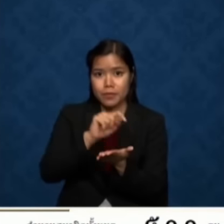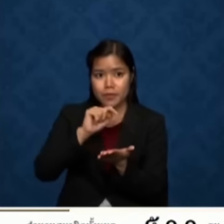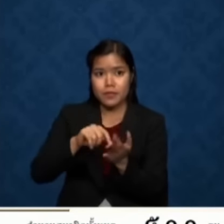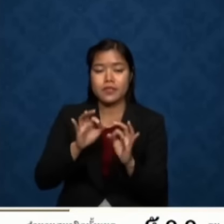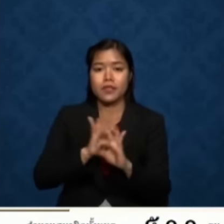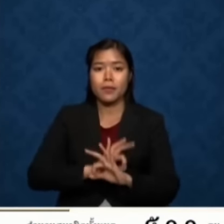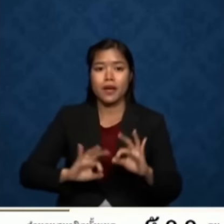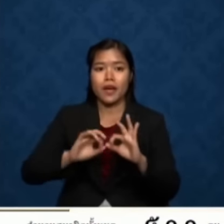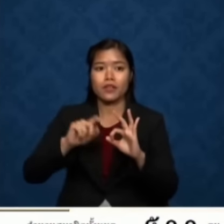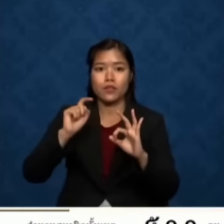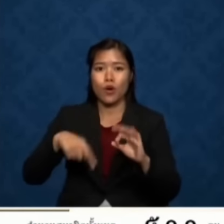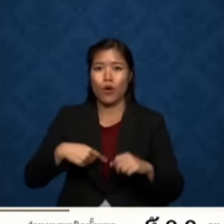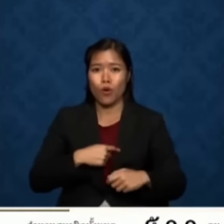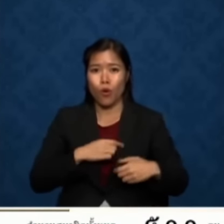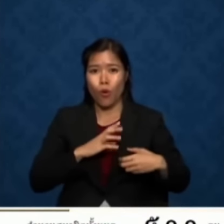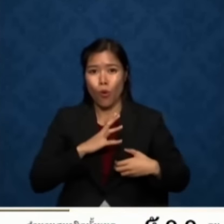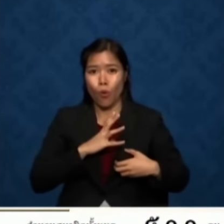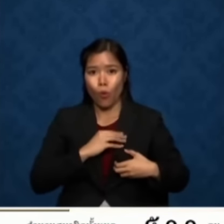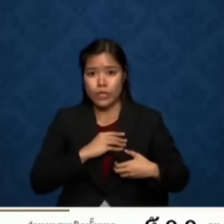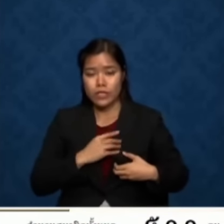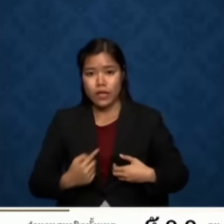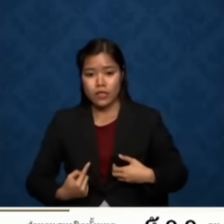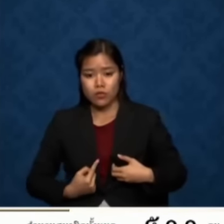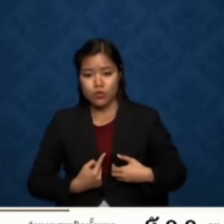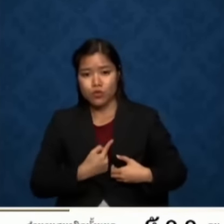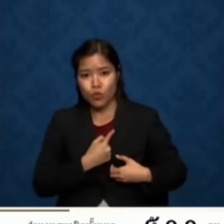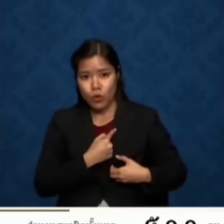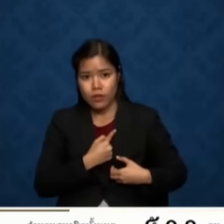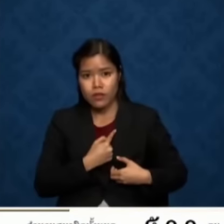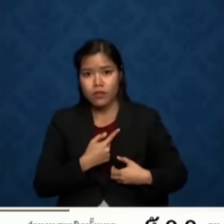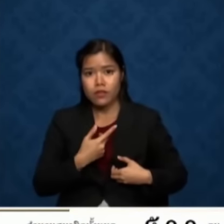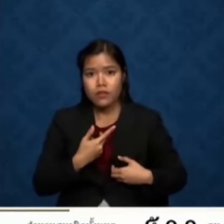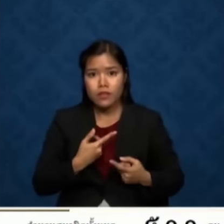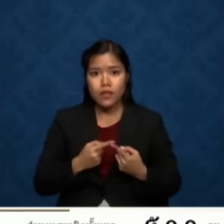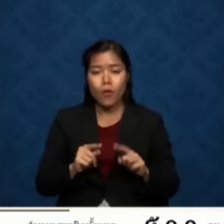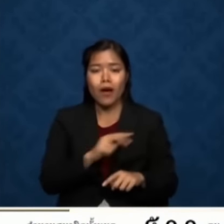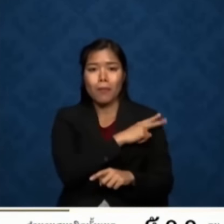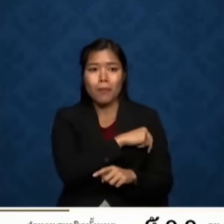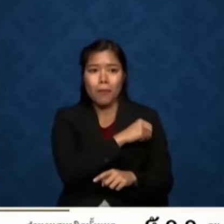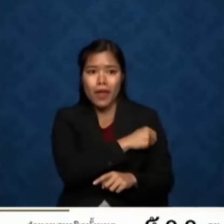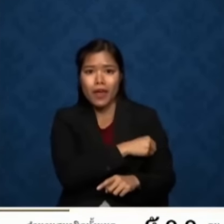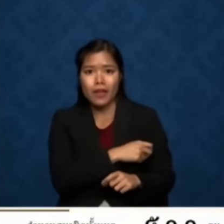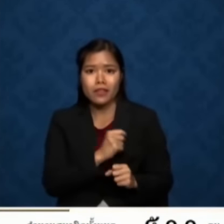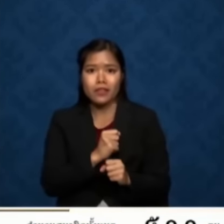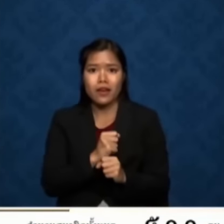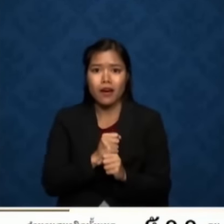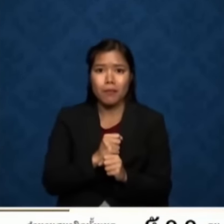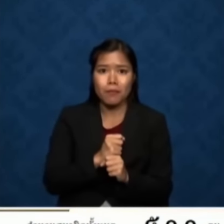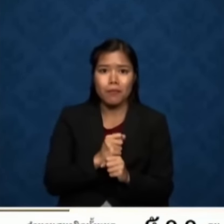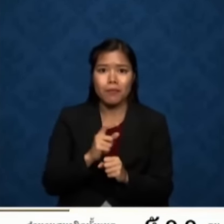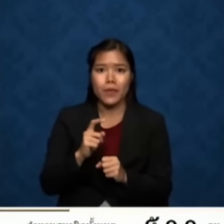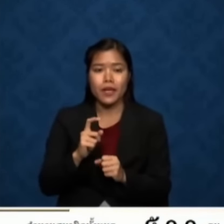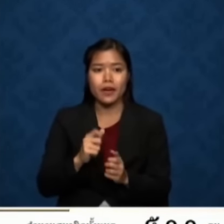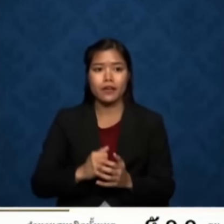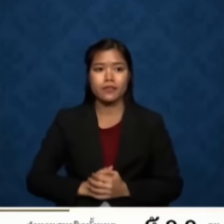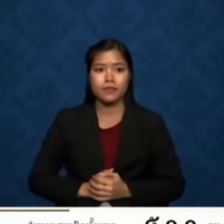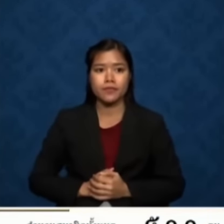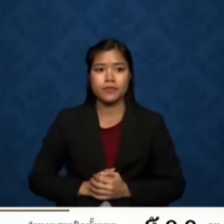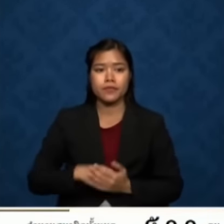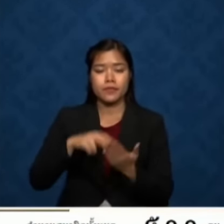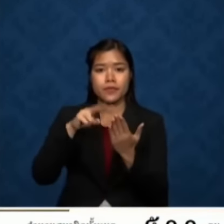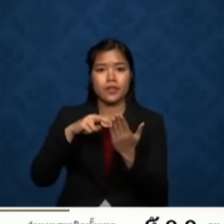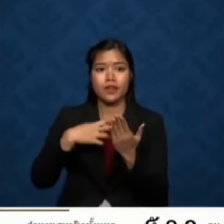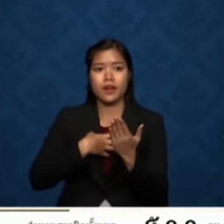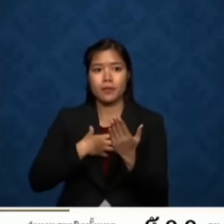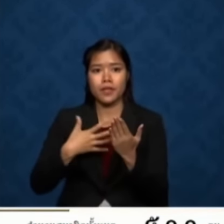พทย์อันนี้ผมมันมีรายงานเขาสรุปมานะครับถ้าผมจริงๆก็ไม่อยากจะอ่านบางทีอ่านแล้วมัน